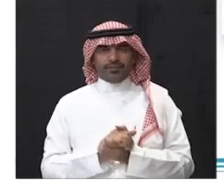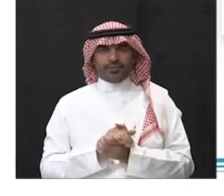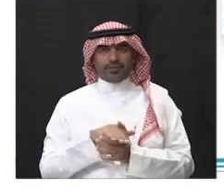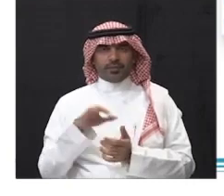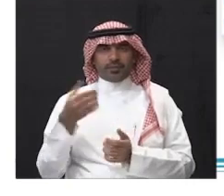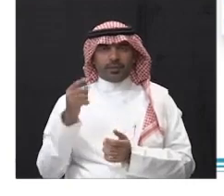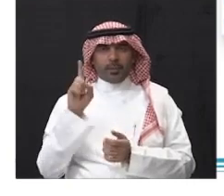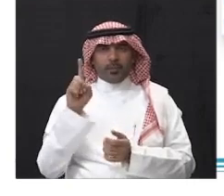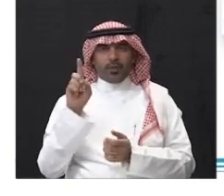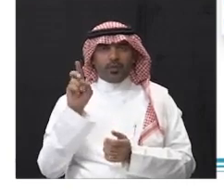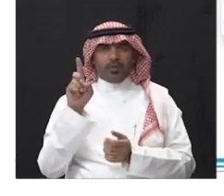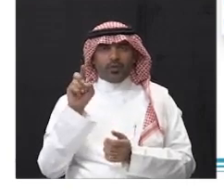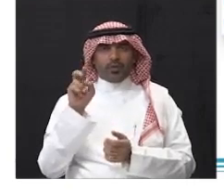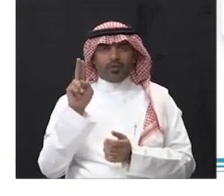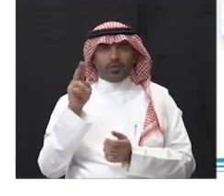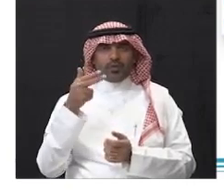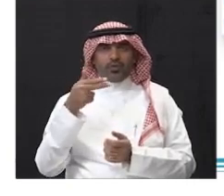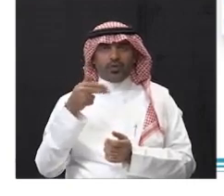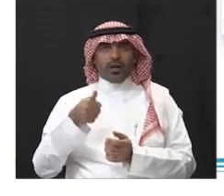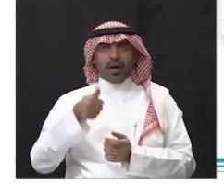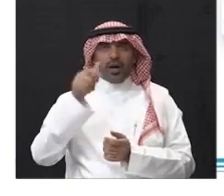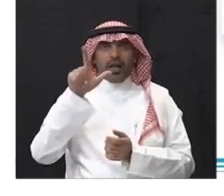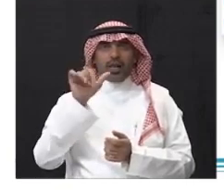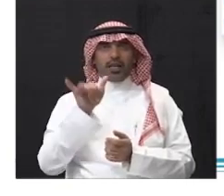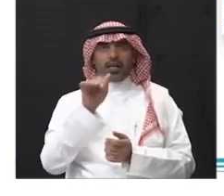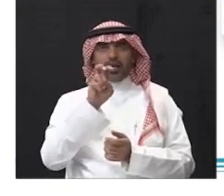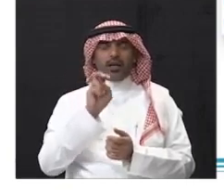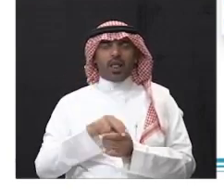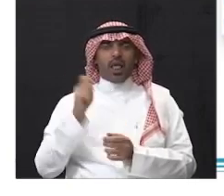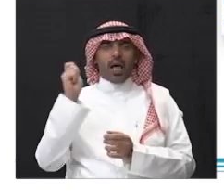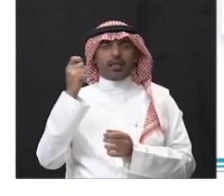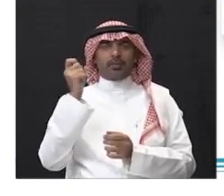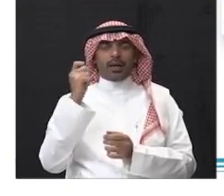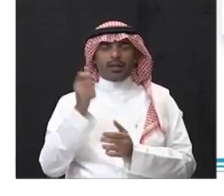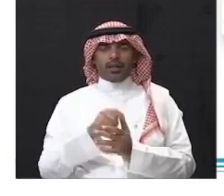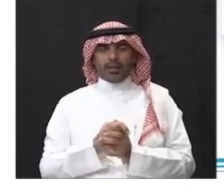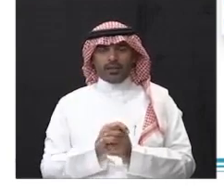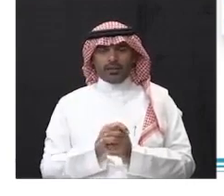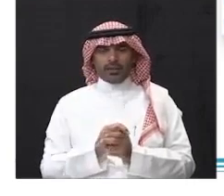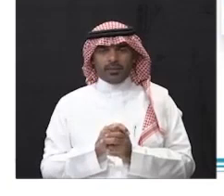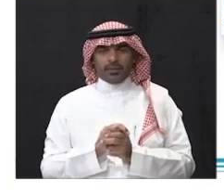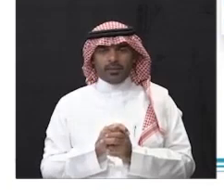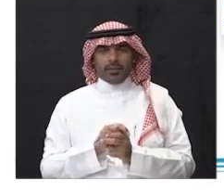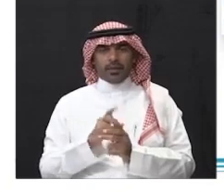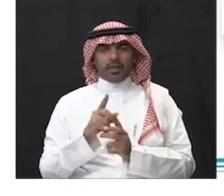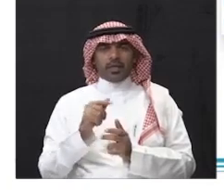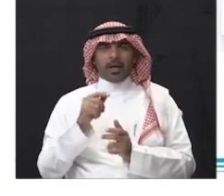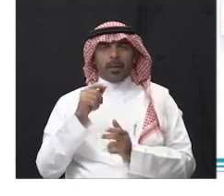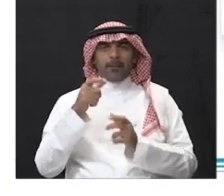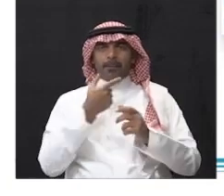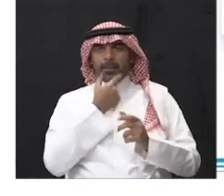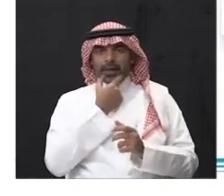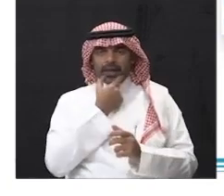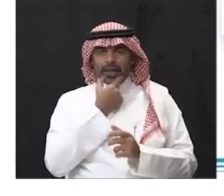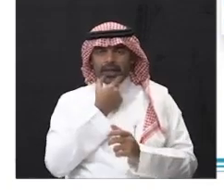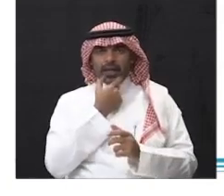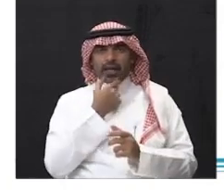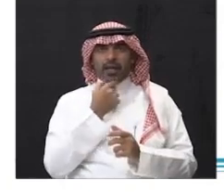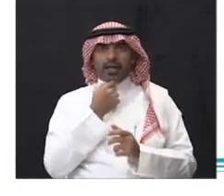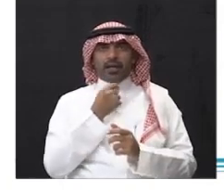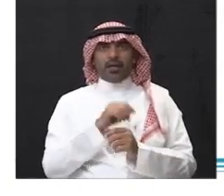برتغالية، إسبانية، بريطانية، فرنسية، هولندية. أحسنتم.